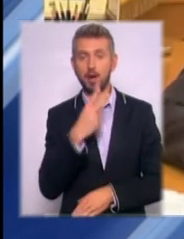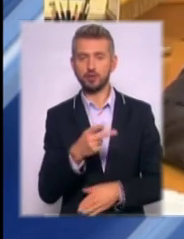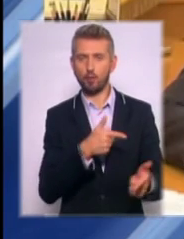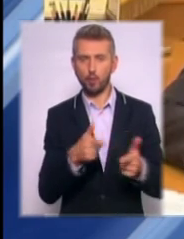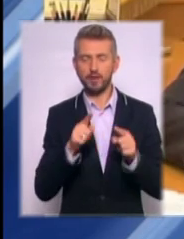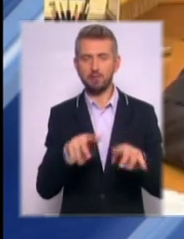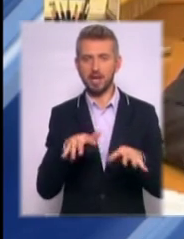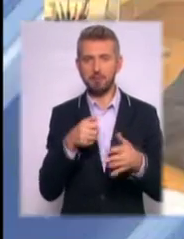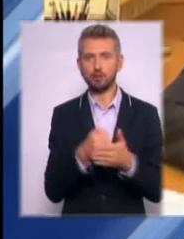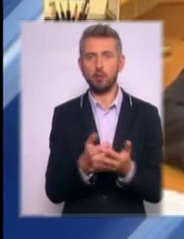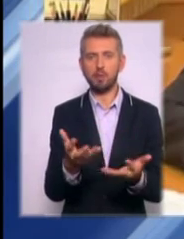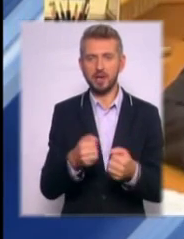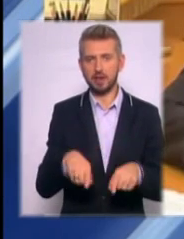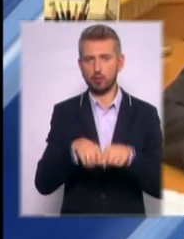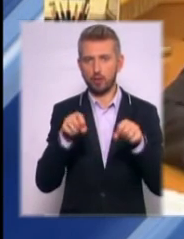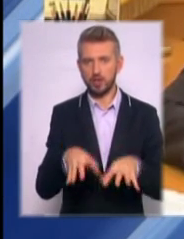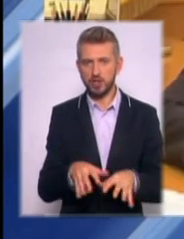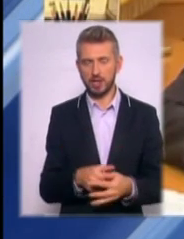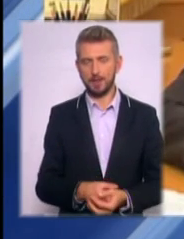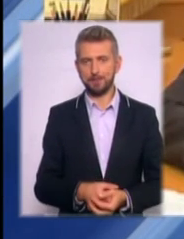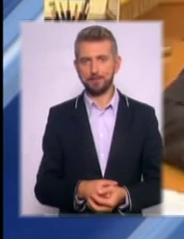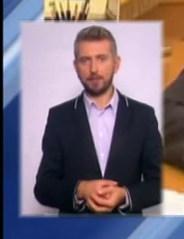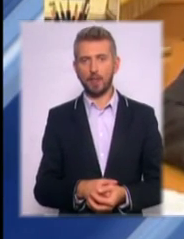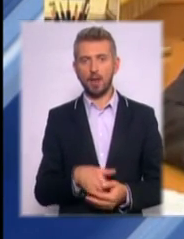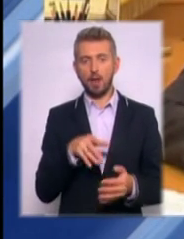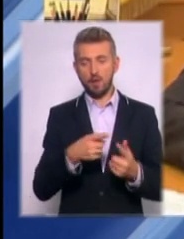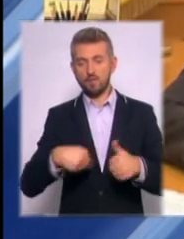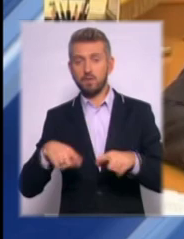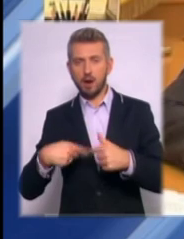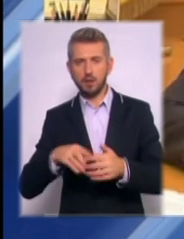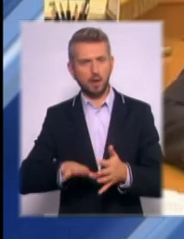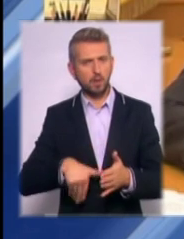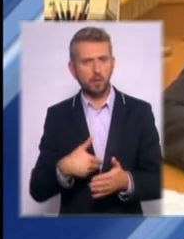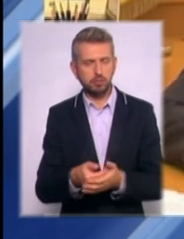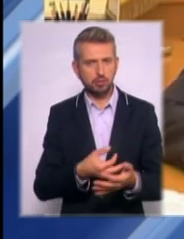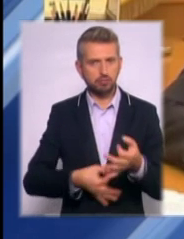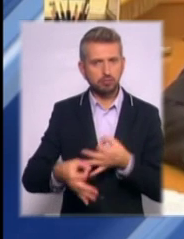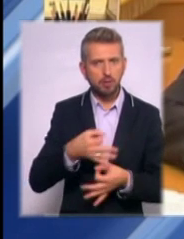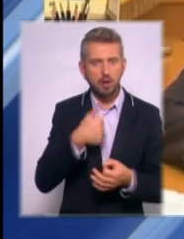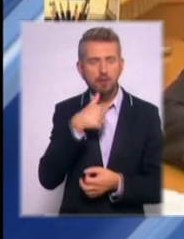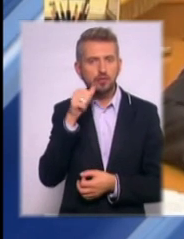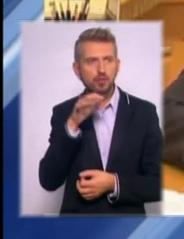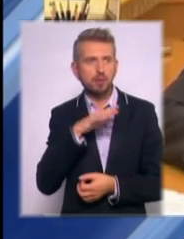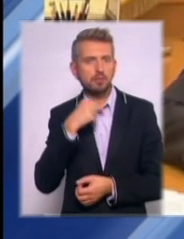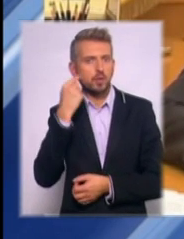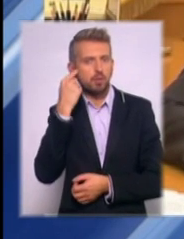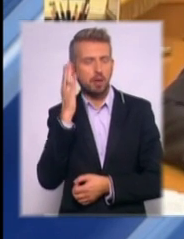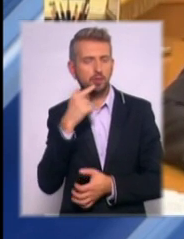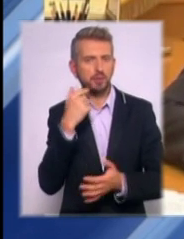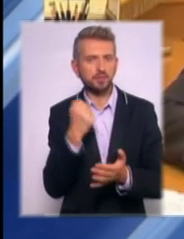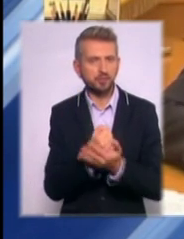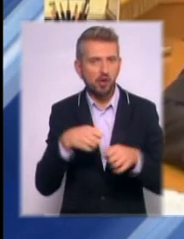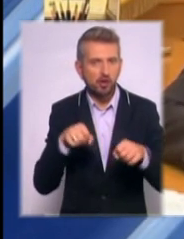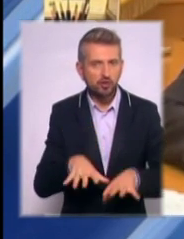до прийняття такого рішення. Дискусії у фракціях продовжуються. Вчора була надія, що ми зможемо вийти на рішення,